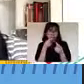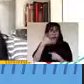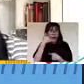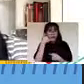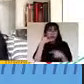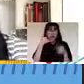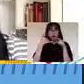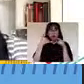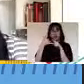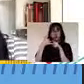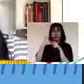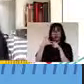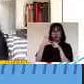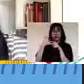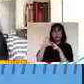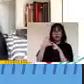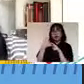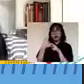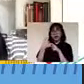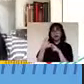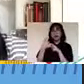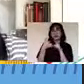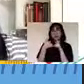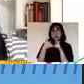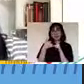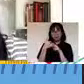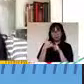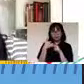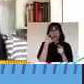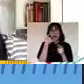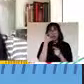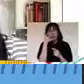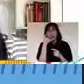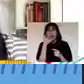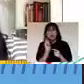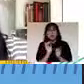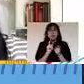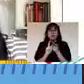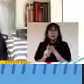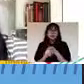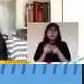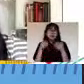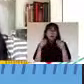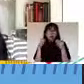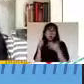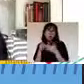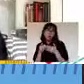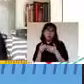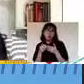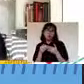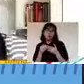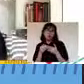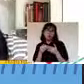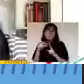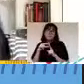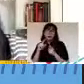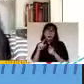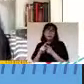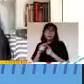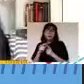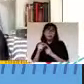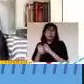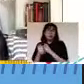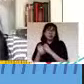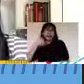juga dimiliki oleh teman-teman yang berada di sektor telekomunikasi, ini bukan menuduh, tapi ini